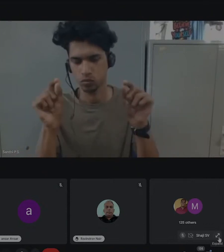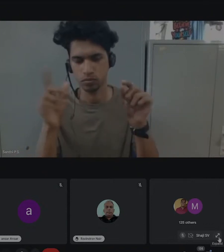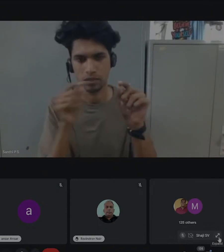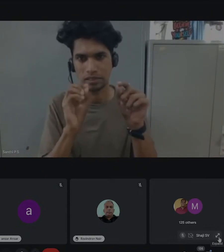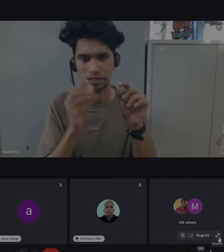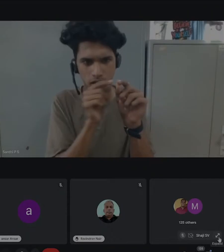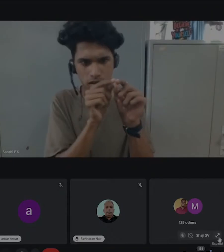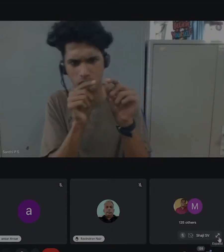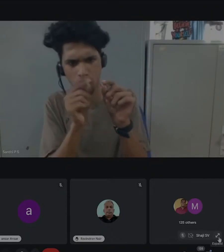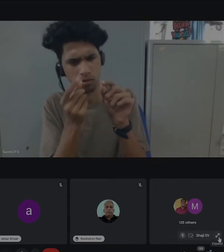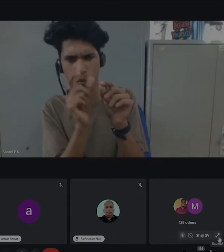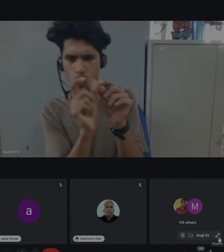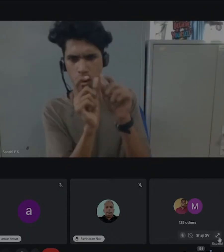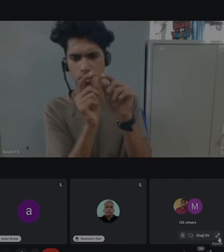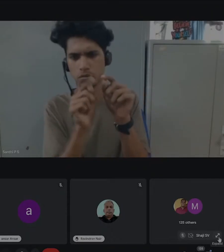പോർഷനുമായിട്ട് മിക്സ് ആയിട്ട് പറയും.